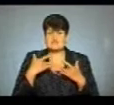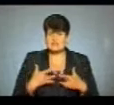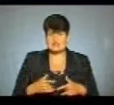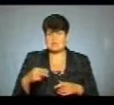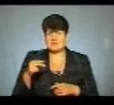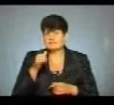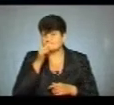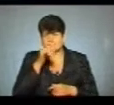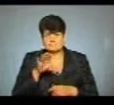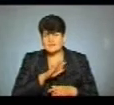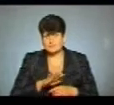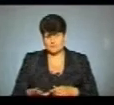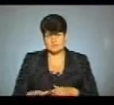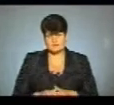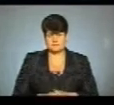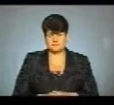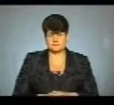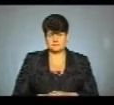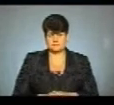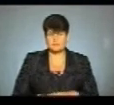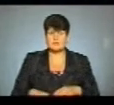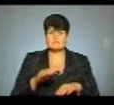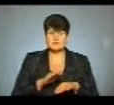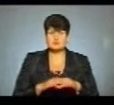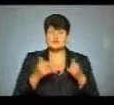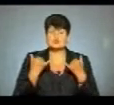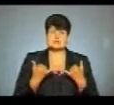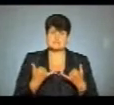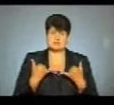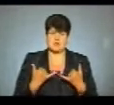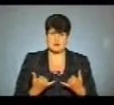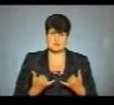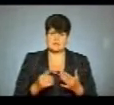нереально, вважає політолог Олексій Гарань. Те, що зараз написано в